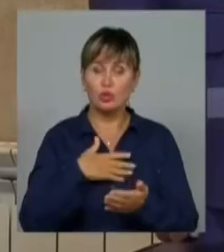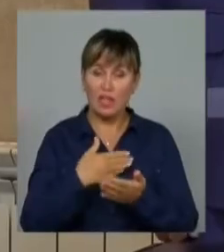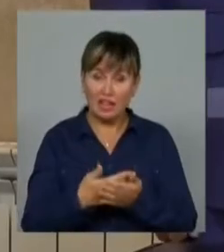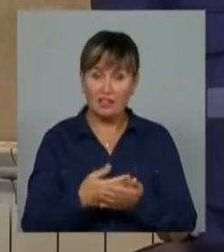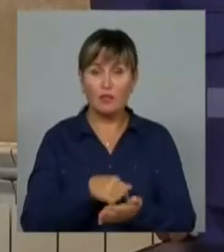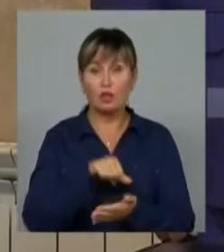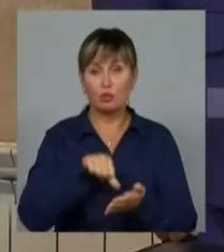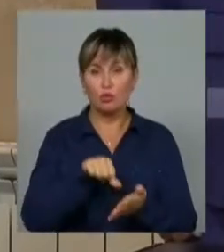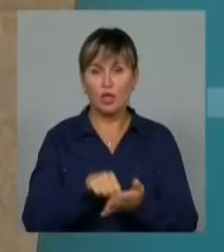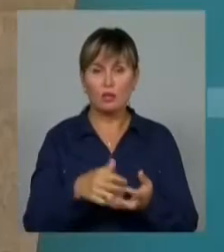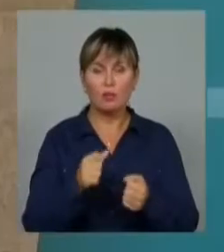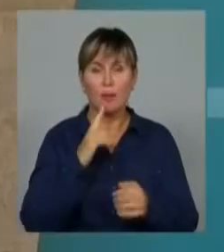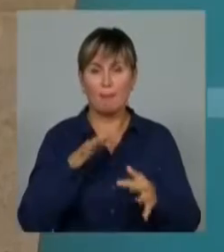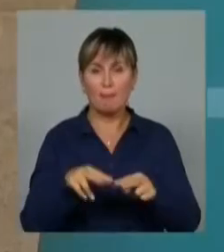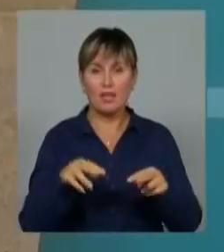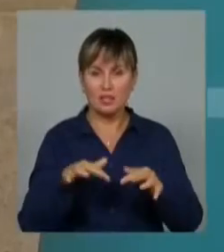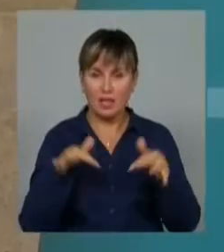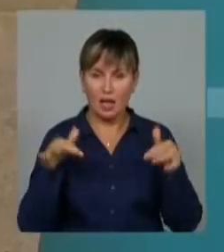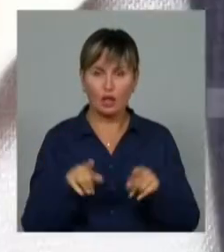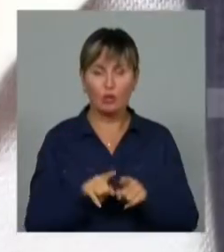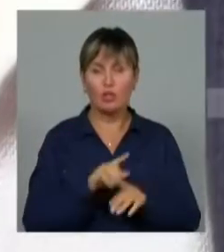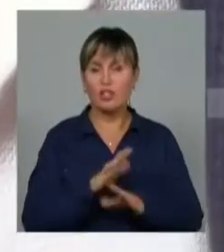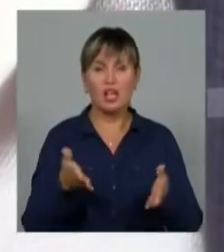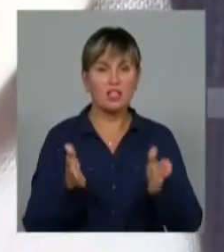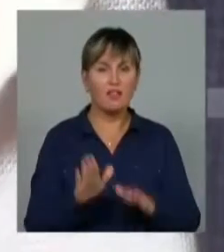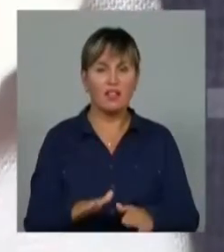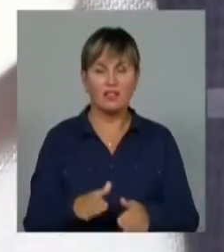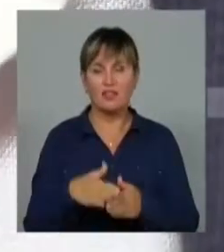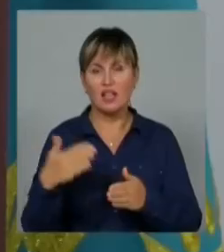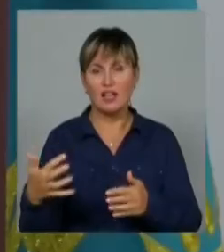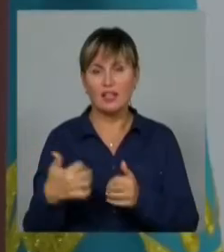депутаты городского маслихата. Они призывают алматинцев не оставаться в стороне.